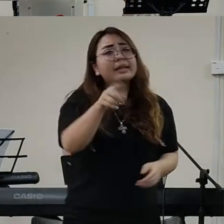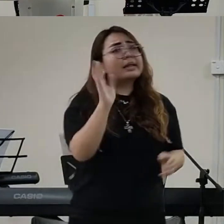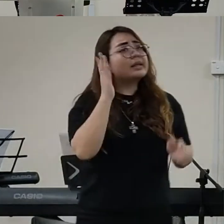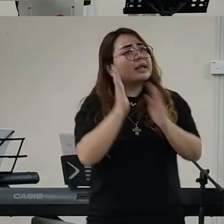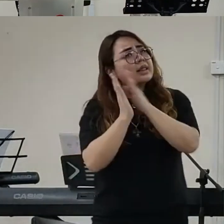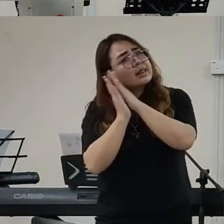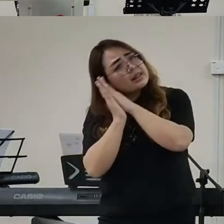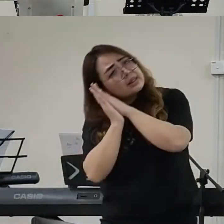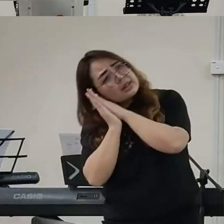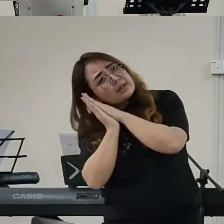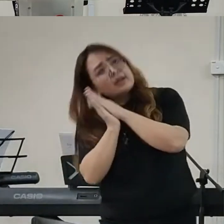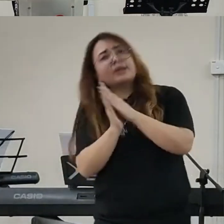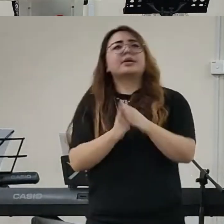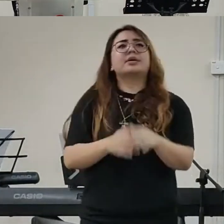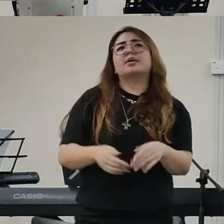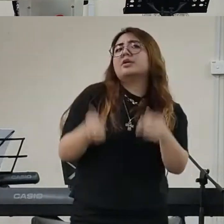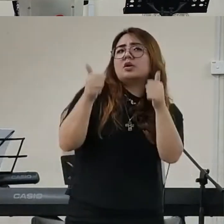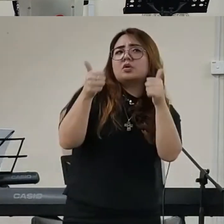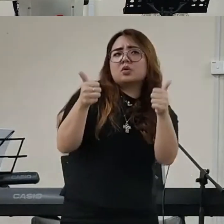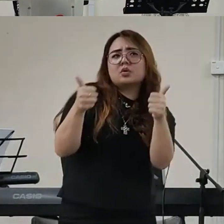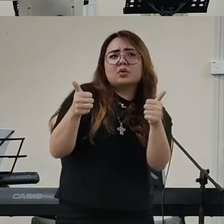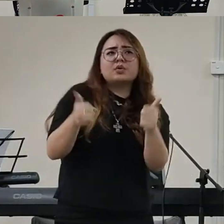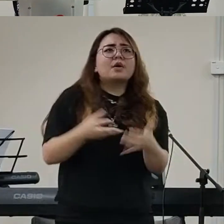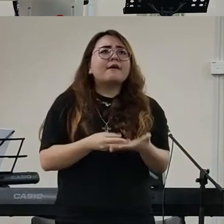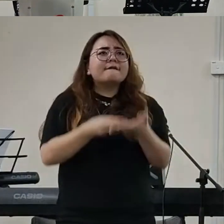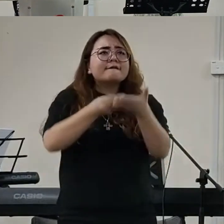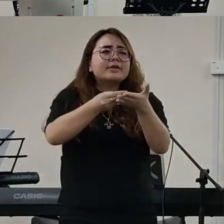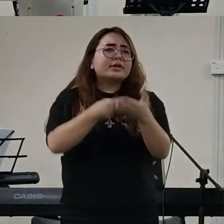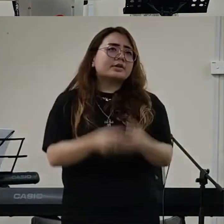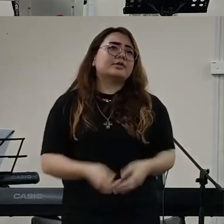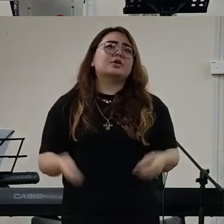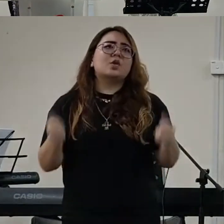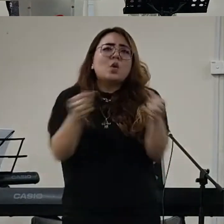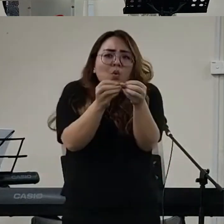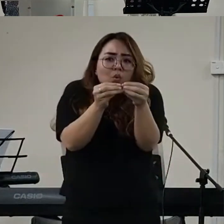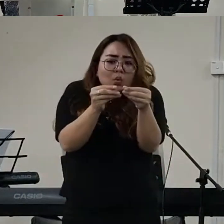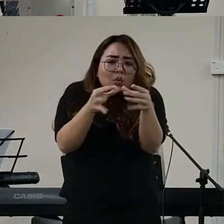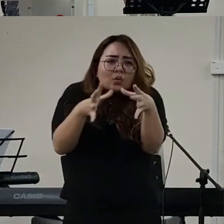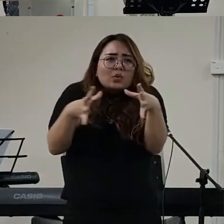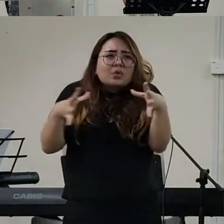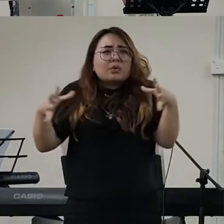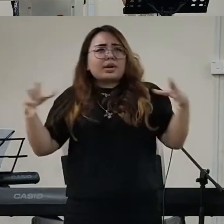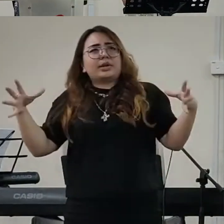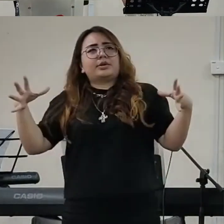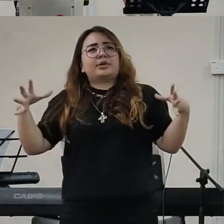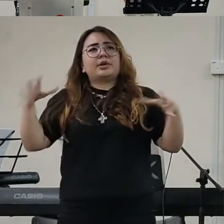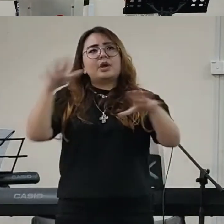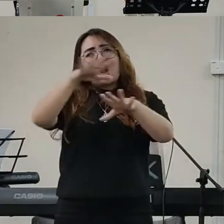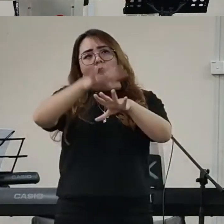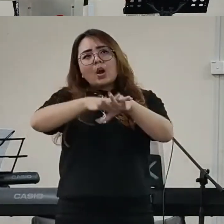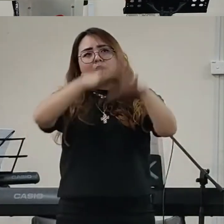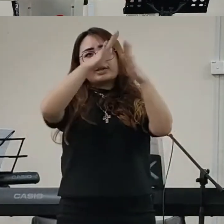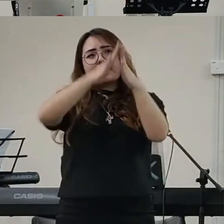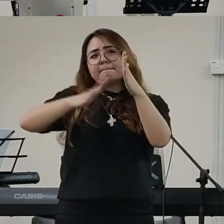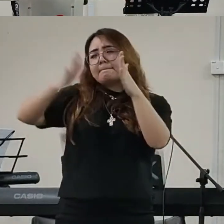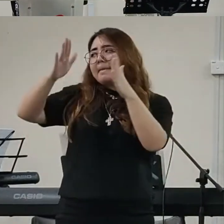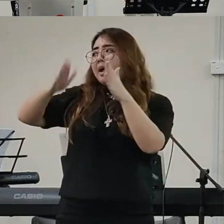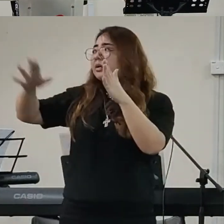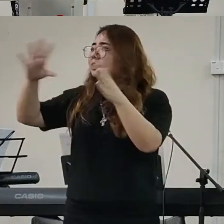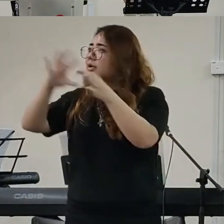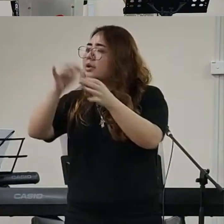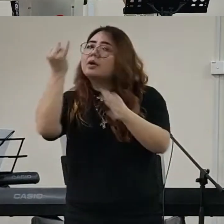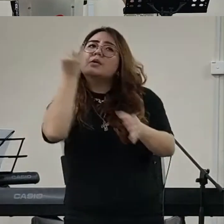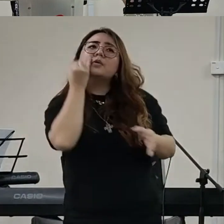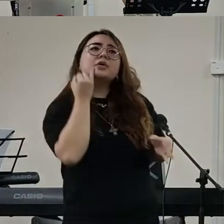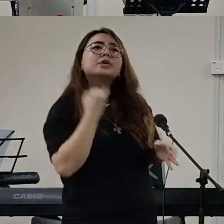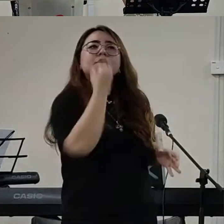节，我必在美好的草场上牧养他们，以色列高山必作牧放他们的地方，在那里他